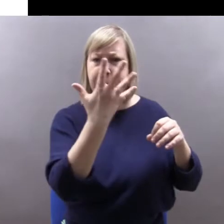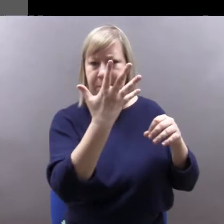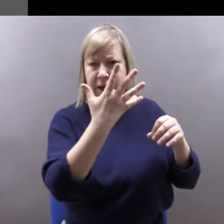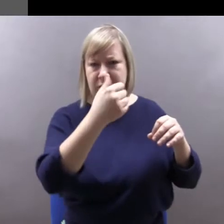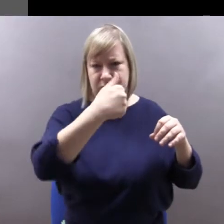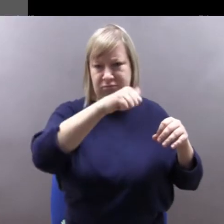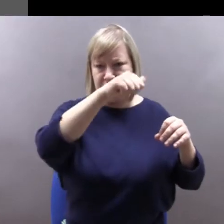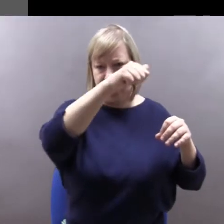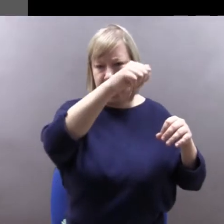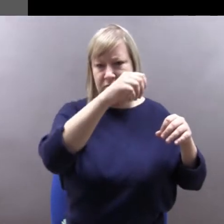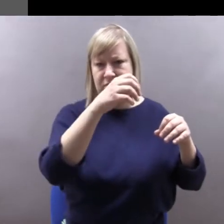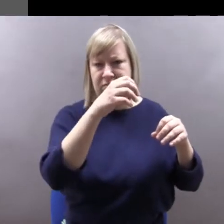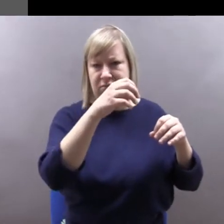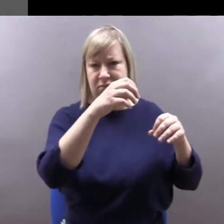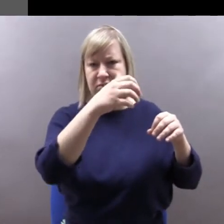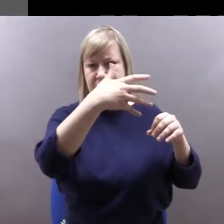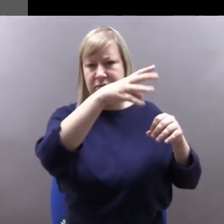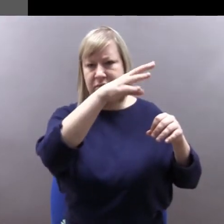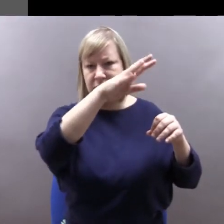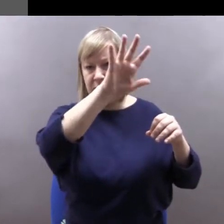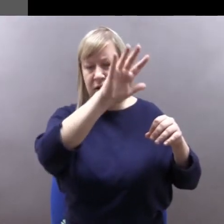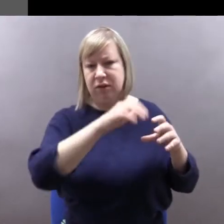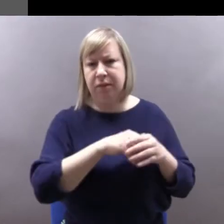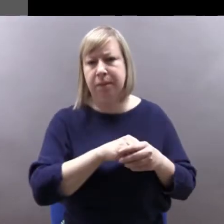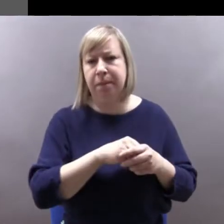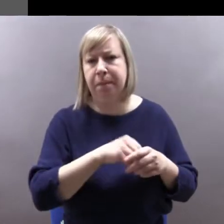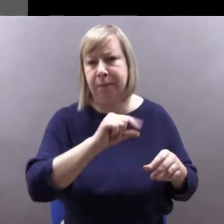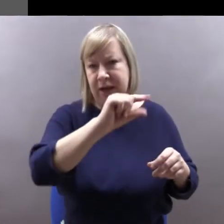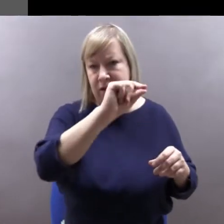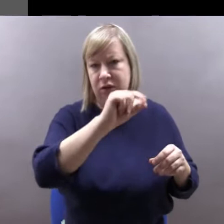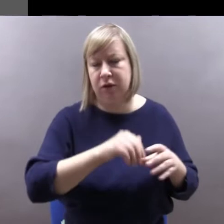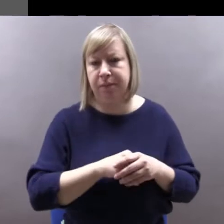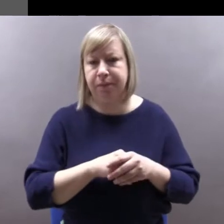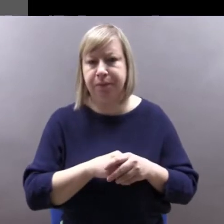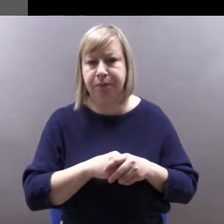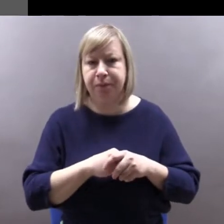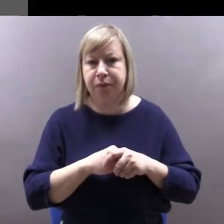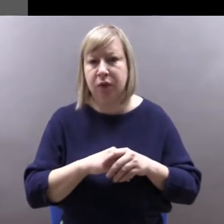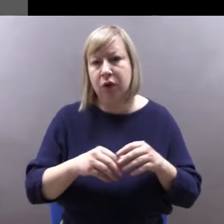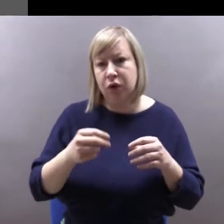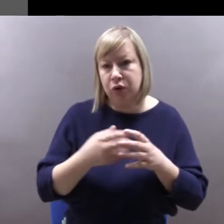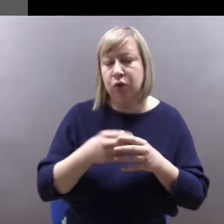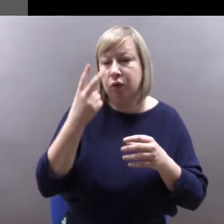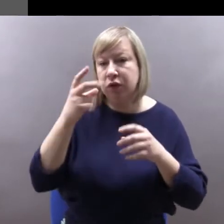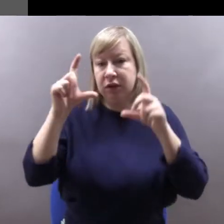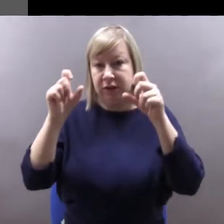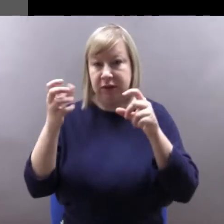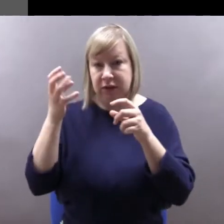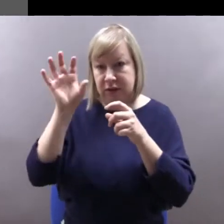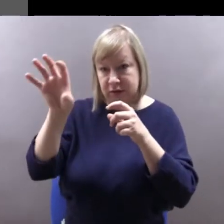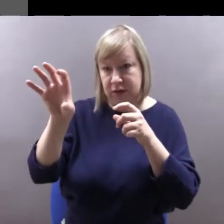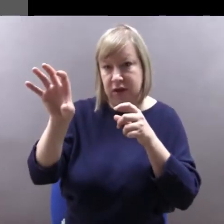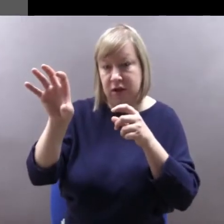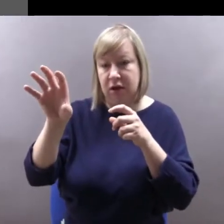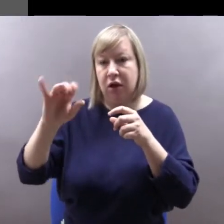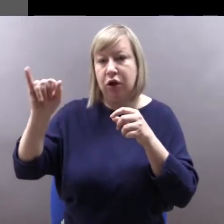była osobą, która z ramienia muzeum koordynowała cały ten projekt. Jest